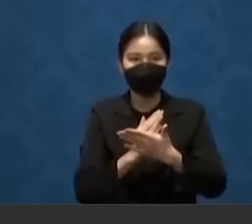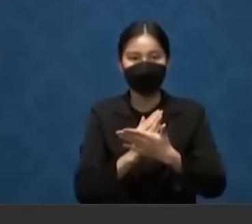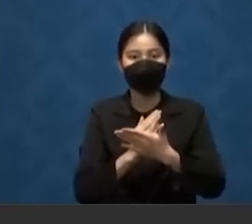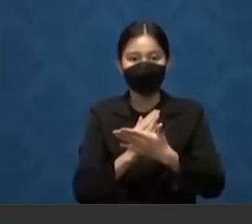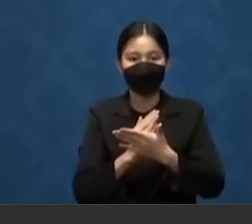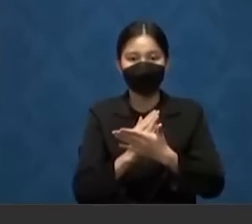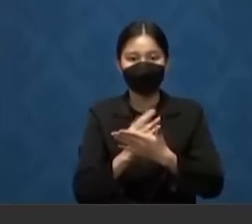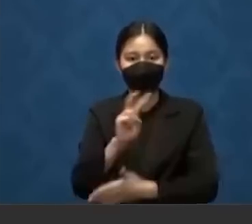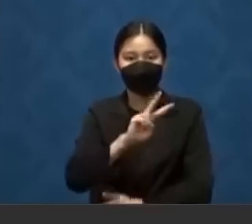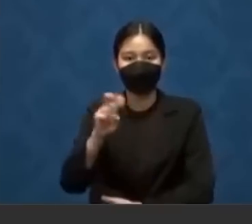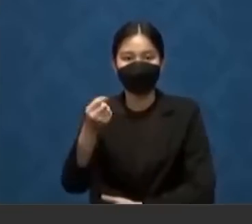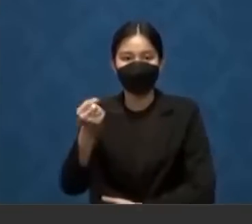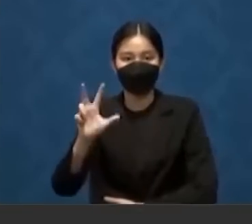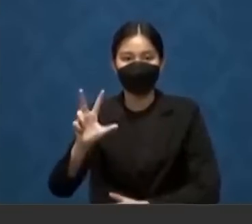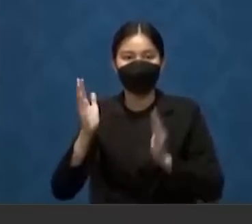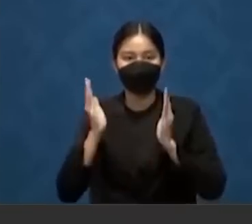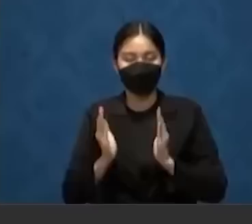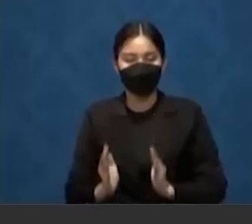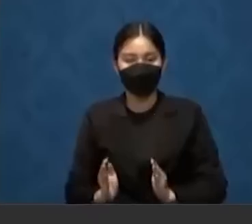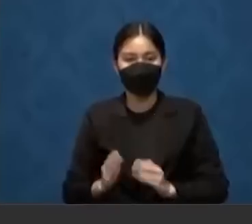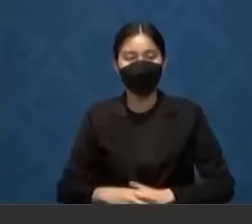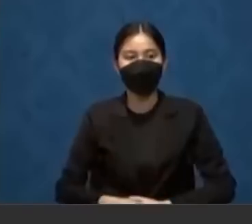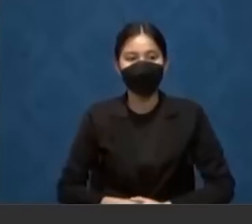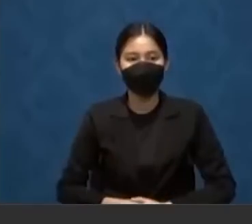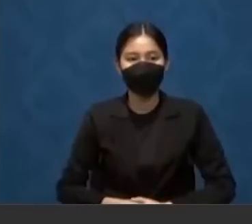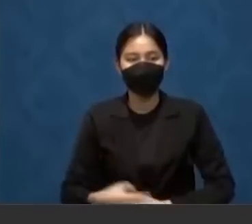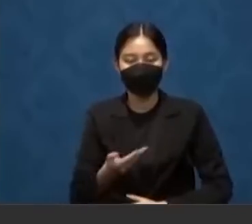3 คนพอเรีนทปชุรัทราบ